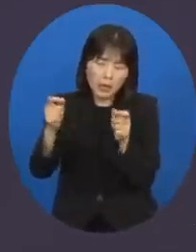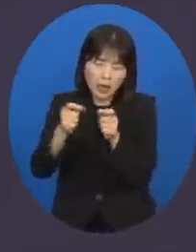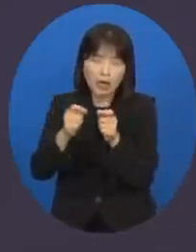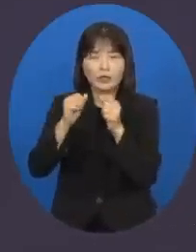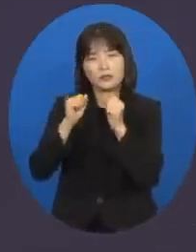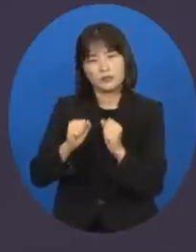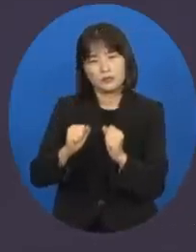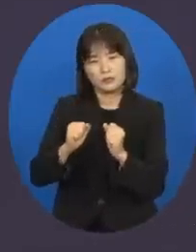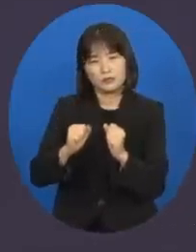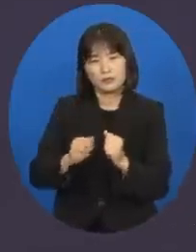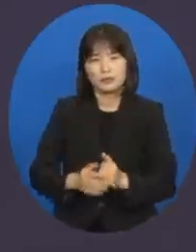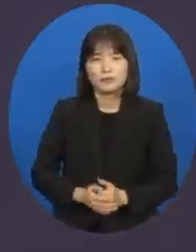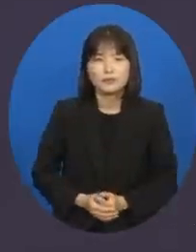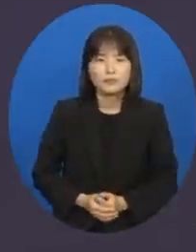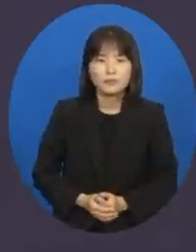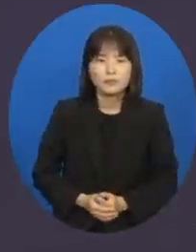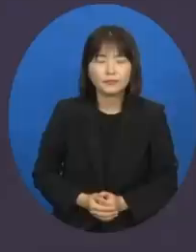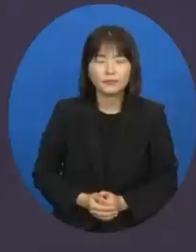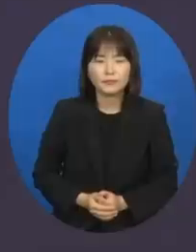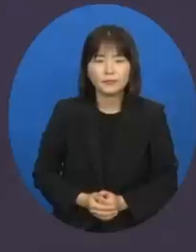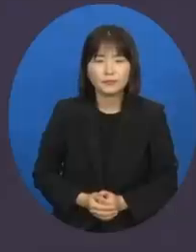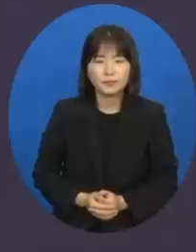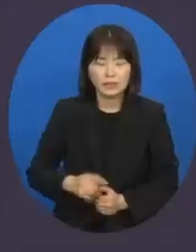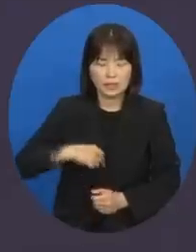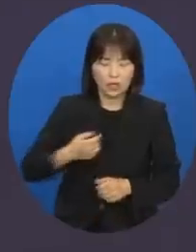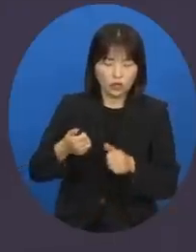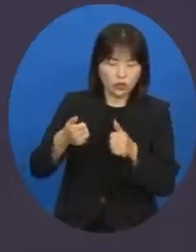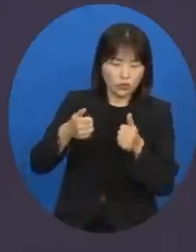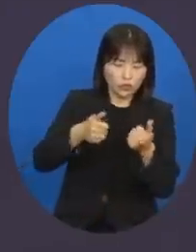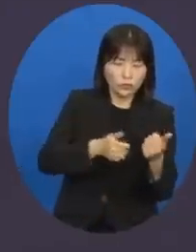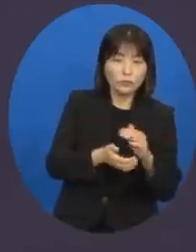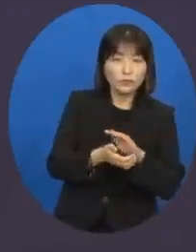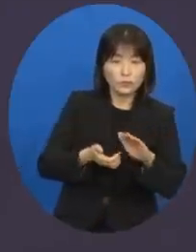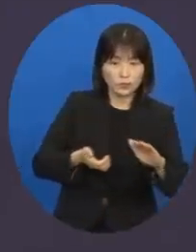그래요. 아니 어느 누가 자신의 죽음을 앞두고